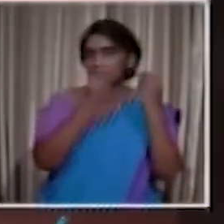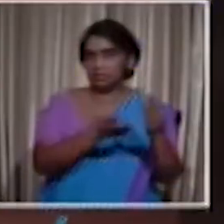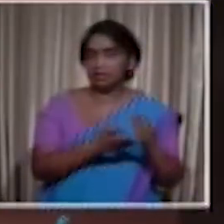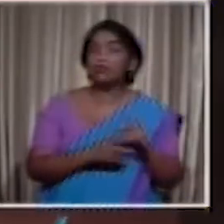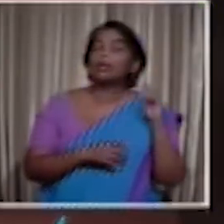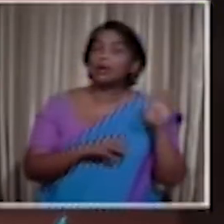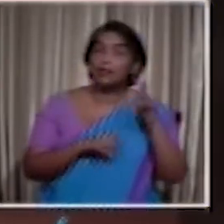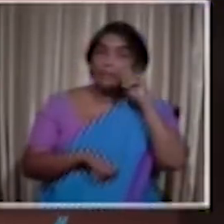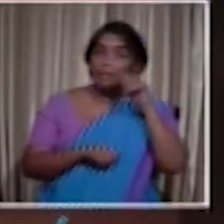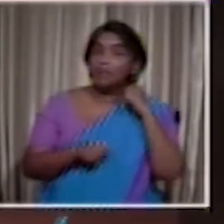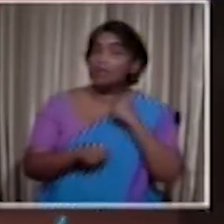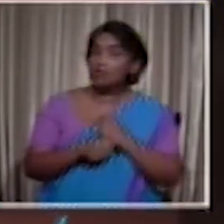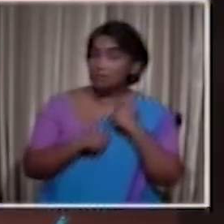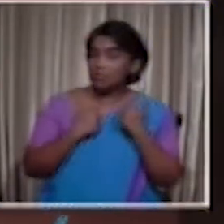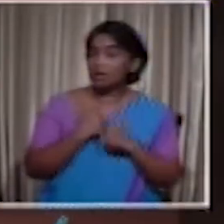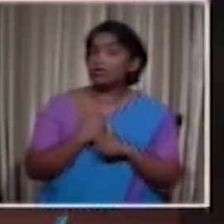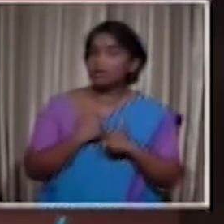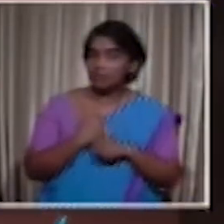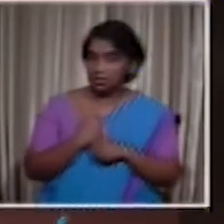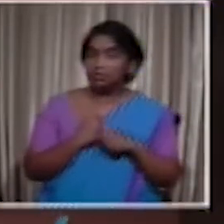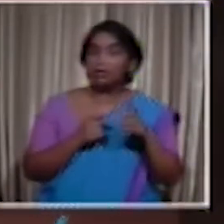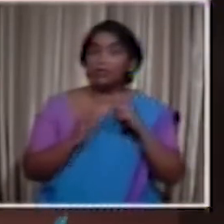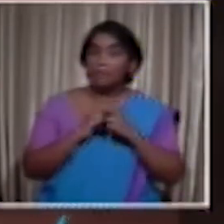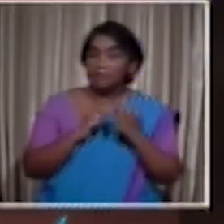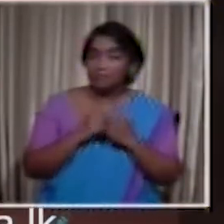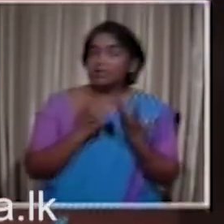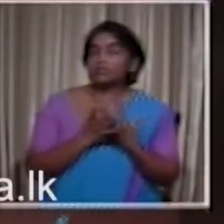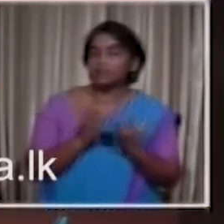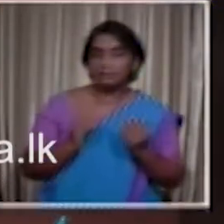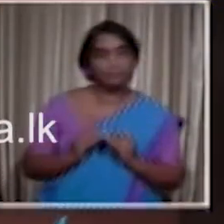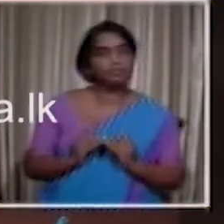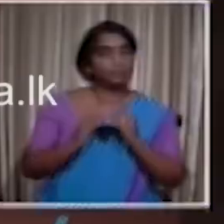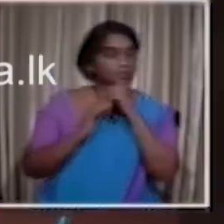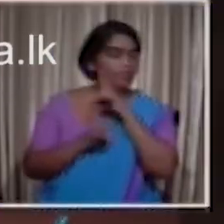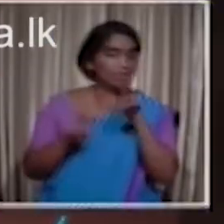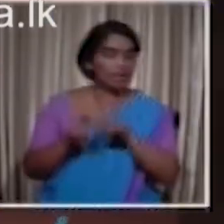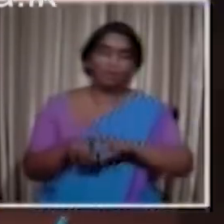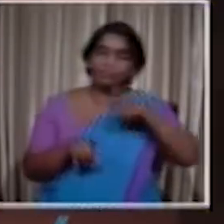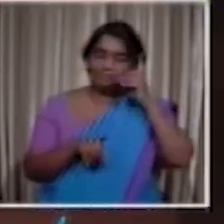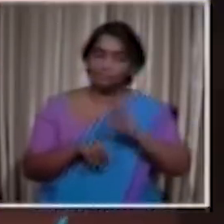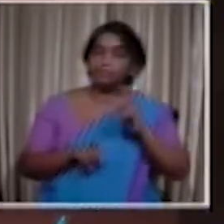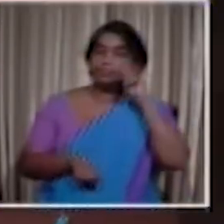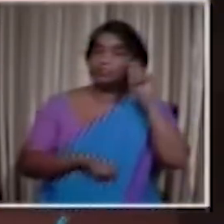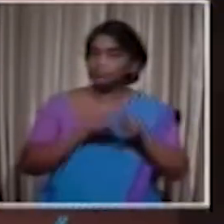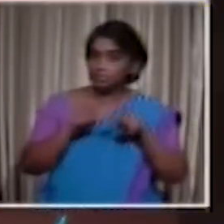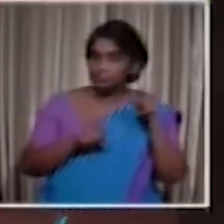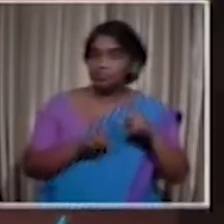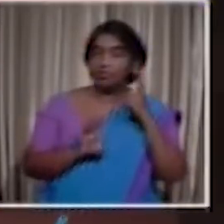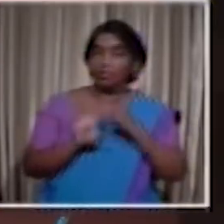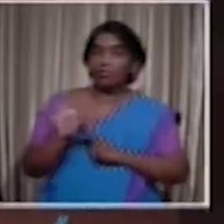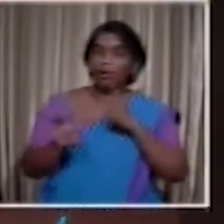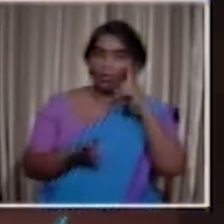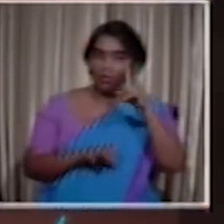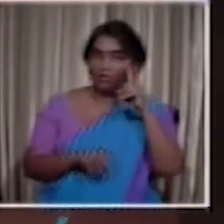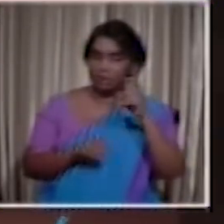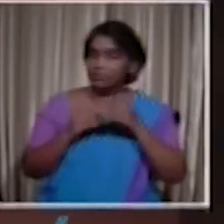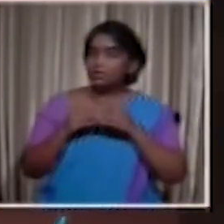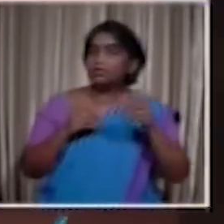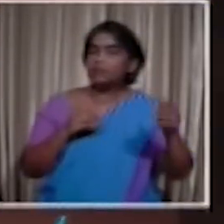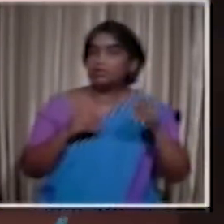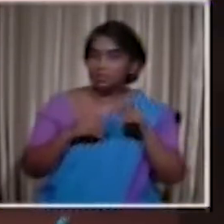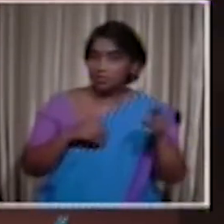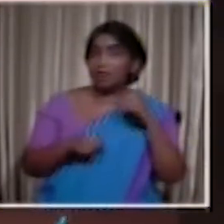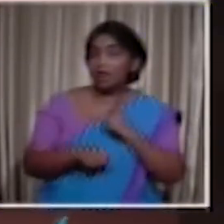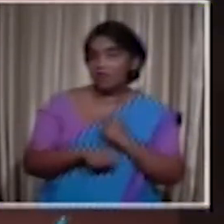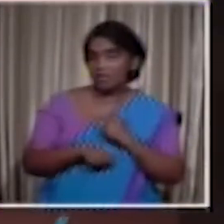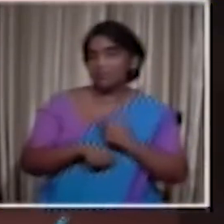ඒතකොට ජනතාවේ ආණ්ඩුව හදන්නෙම මේ අරුබුදෙන් ගොඩ ගන්න. ඒ නිසා අනිවාර්යෙන් ජනතාව අවුරුද්දක එකමාර කාල පරිච්ඡේදයක් ඒ